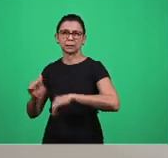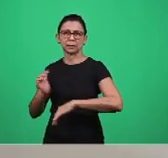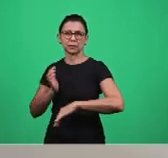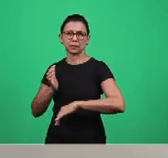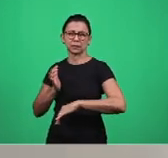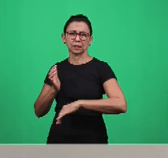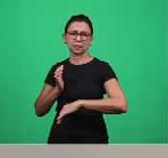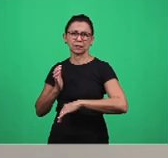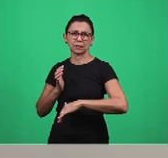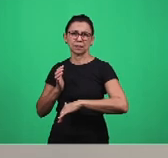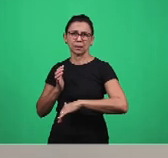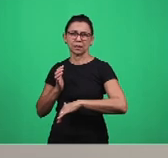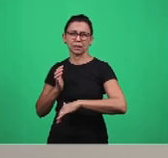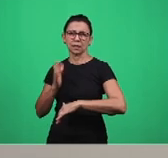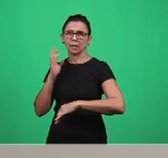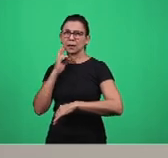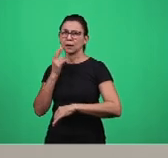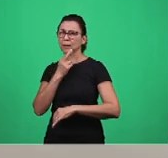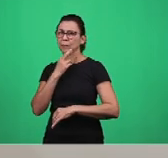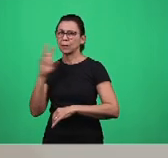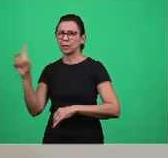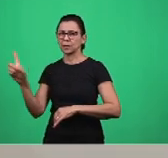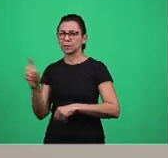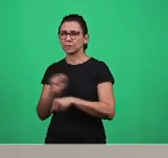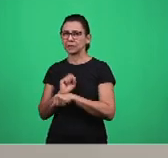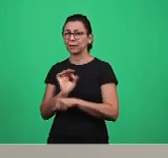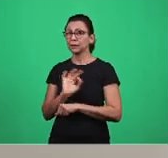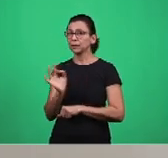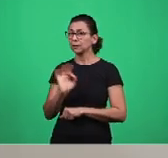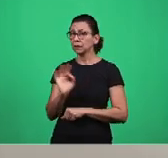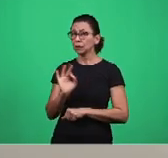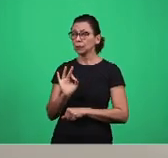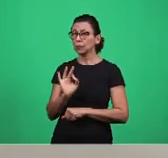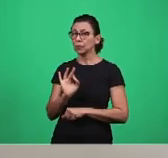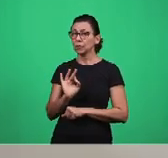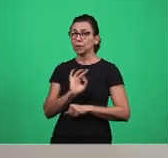fiancé, son bien-aimé.